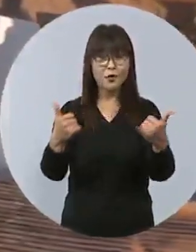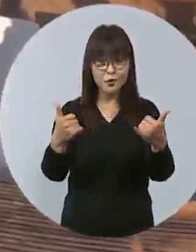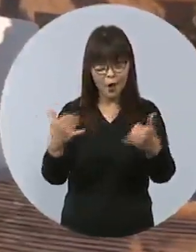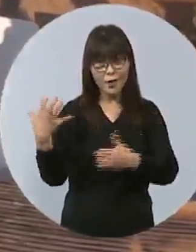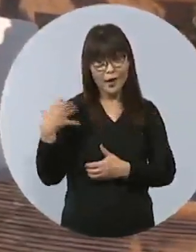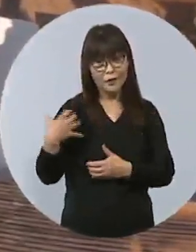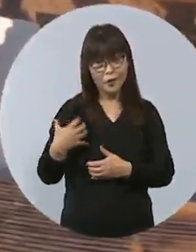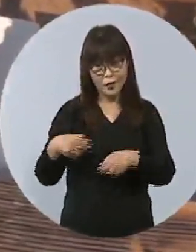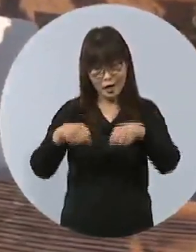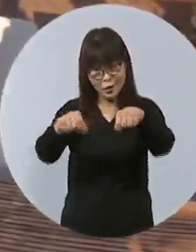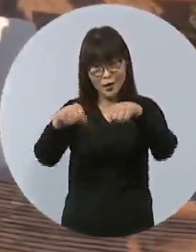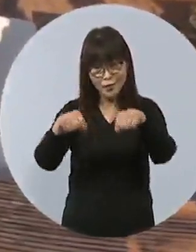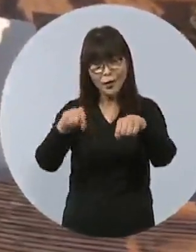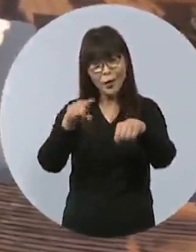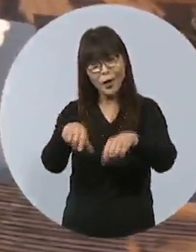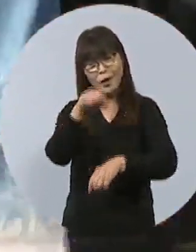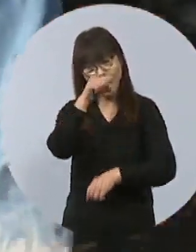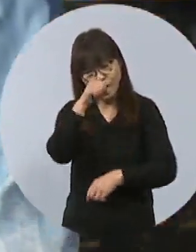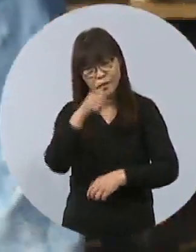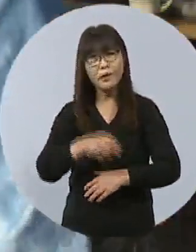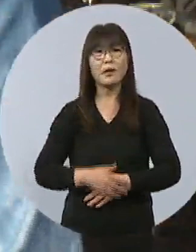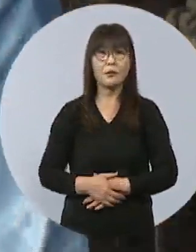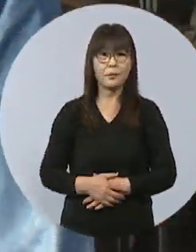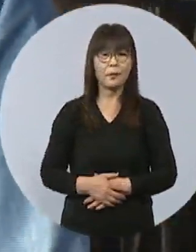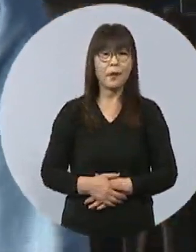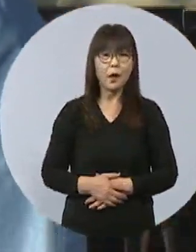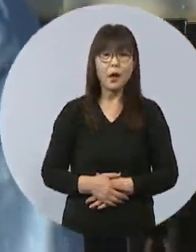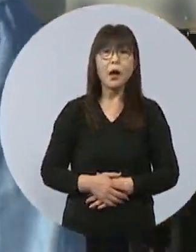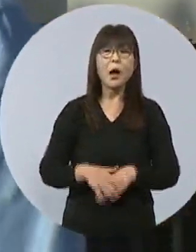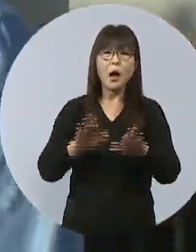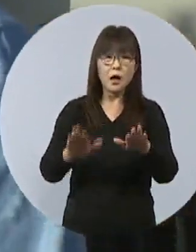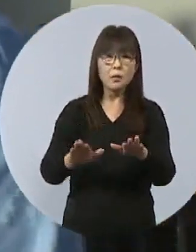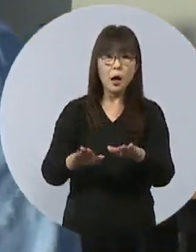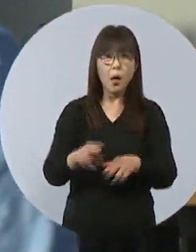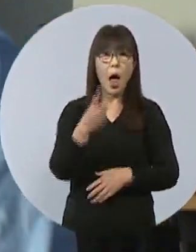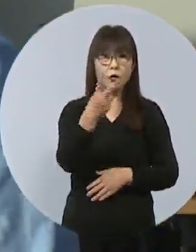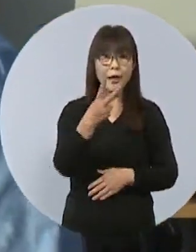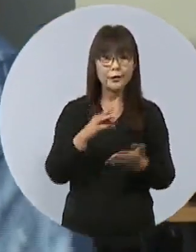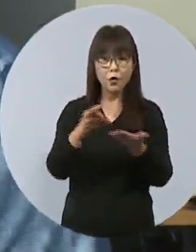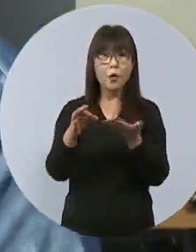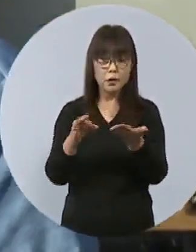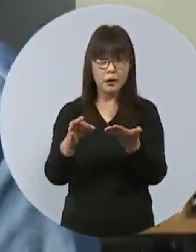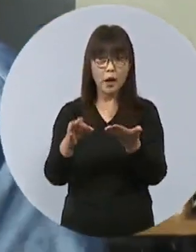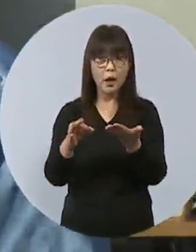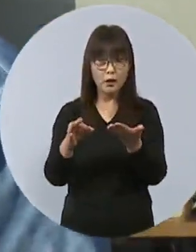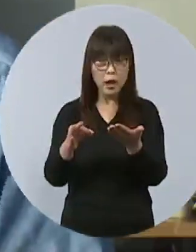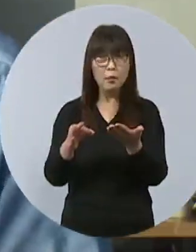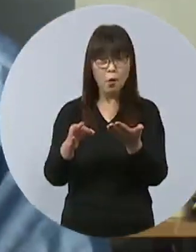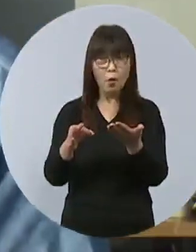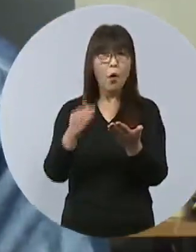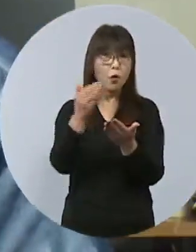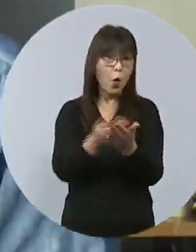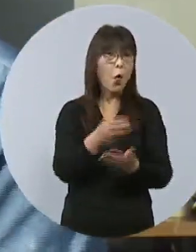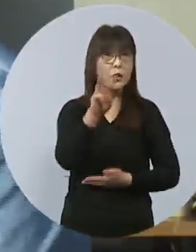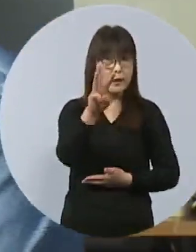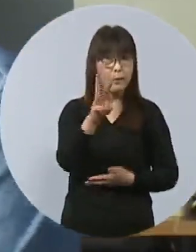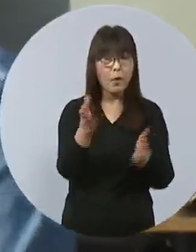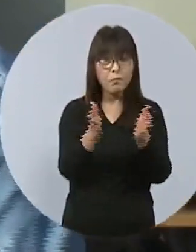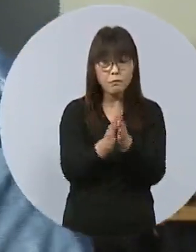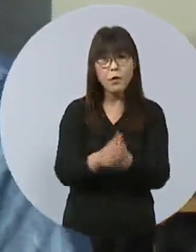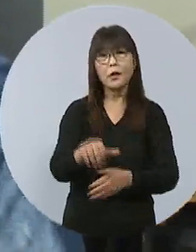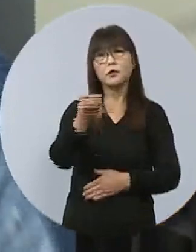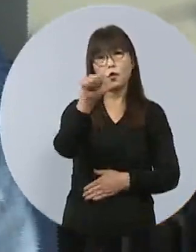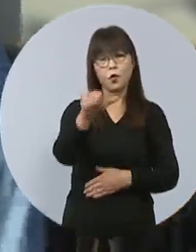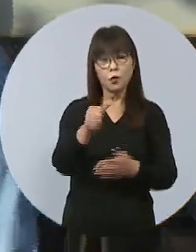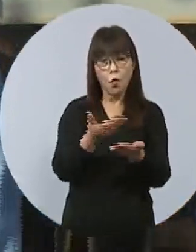ったなって思ってます、はい、今まだ2店舗しかやってないですけど、全部の店舗5店舗分この藍